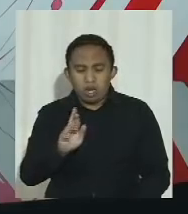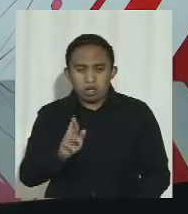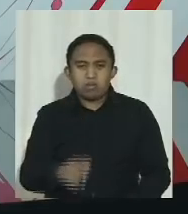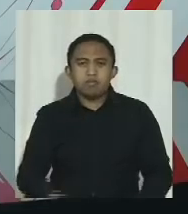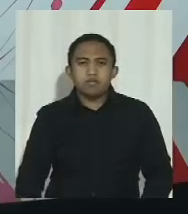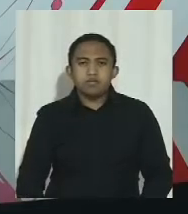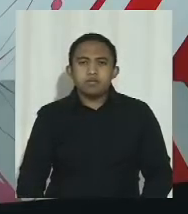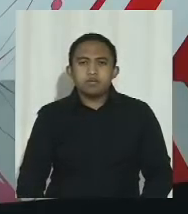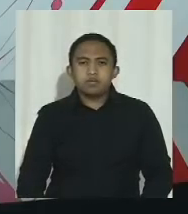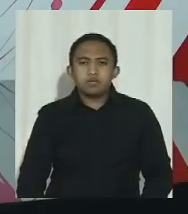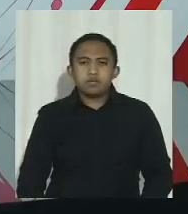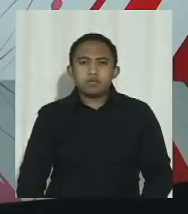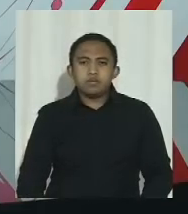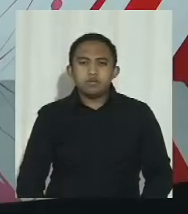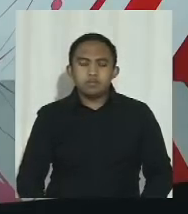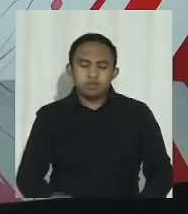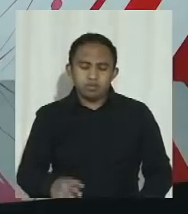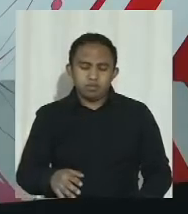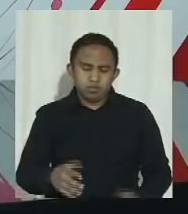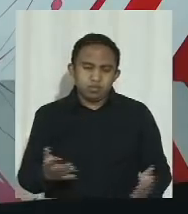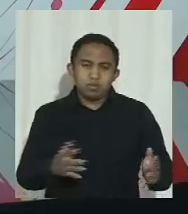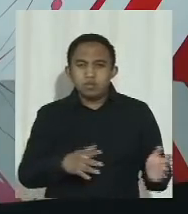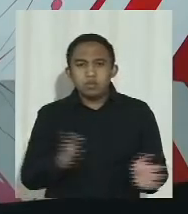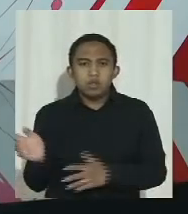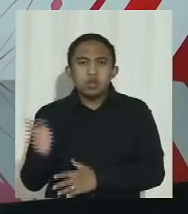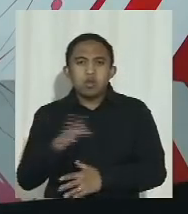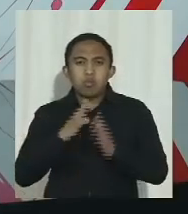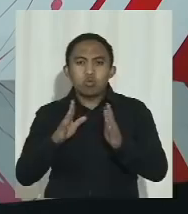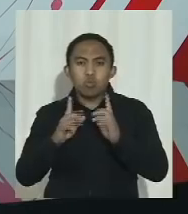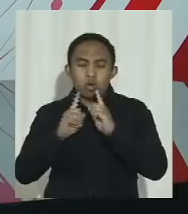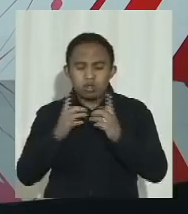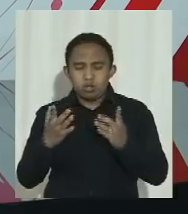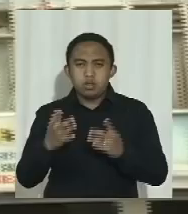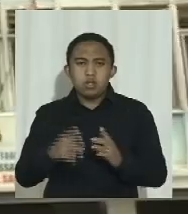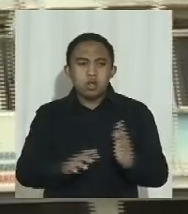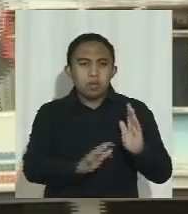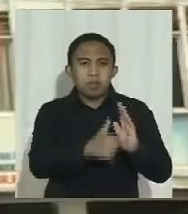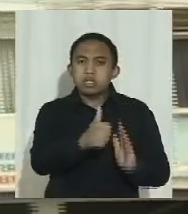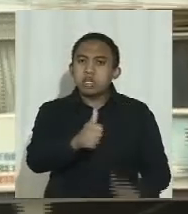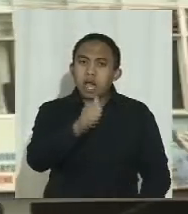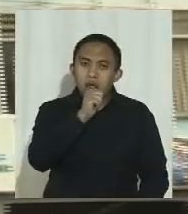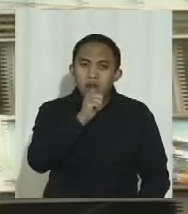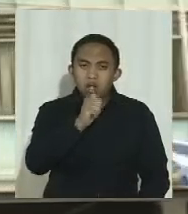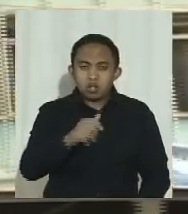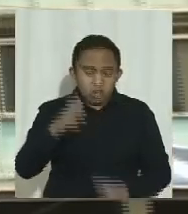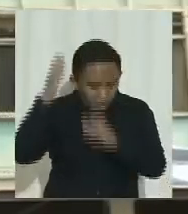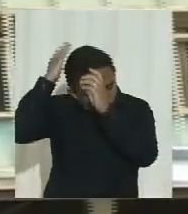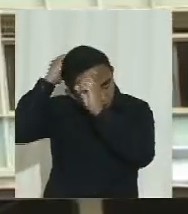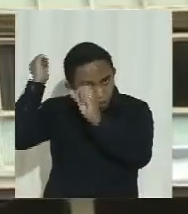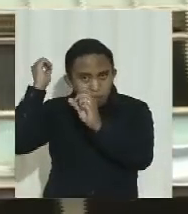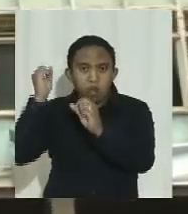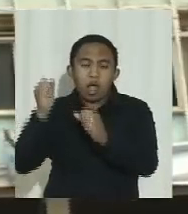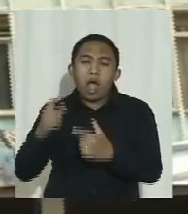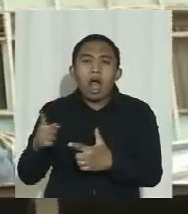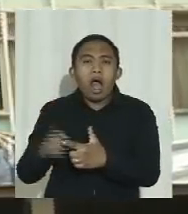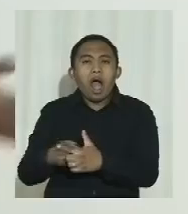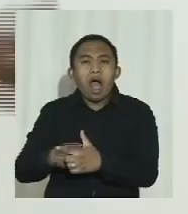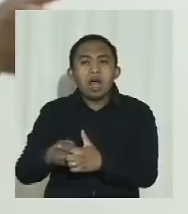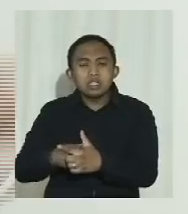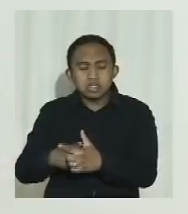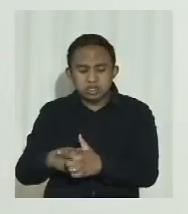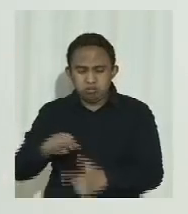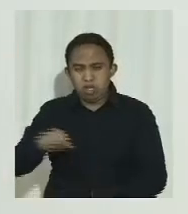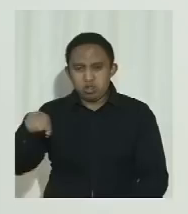Mandidina n'izay lafim-baovao izay ihany ny fampidinika tamin'ny ministry ny rano ny masoivony Grande Bretagne miasa sy monina